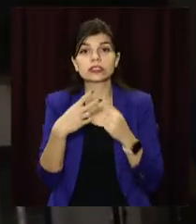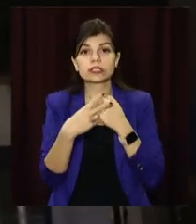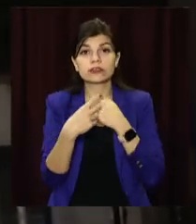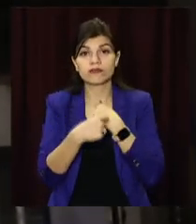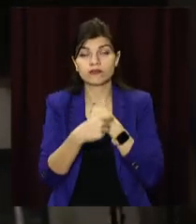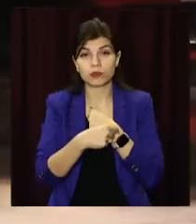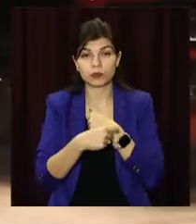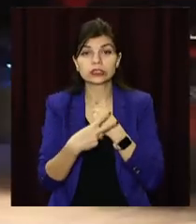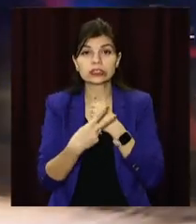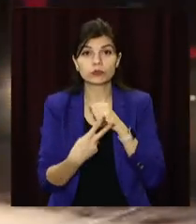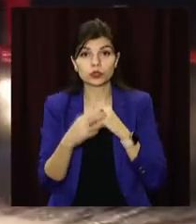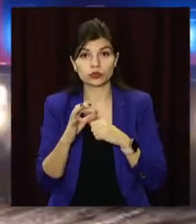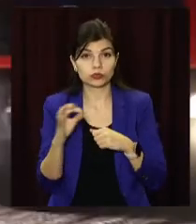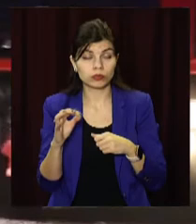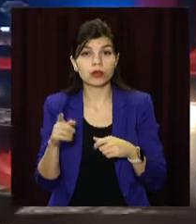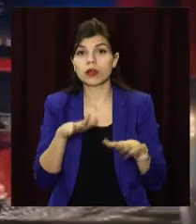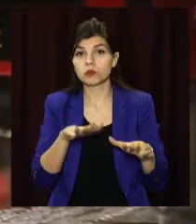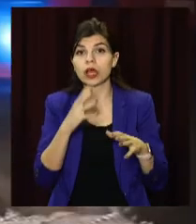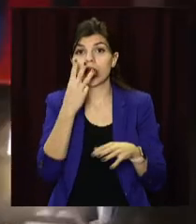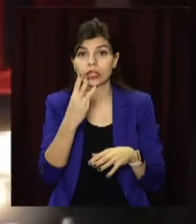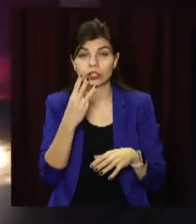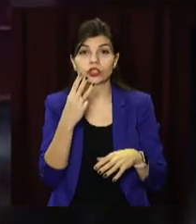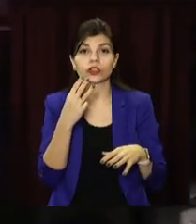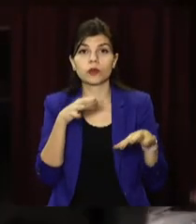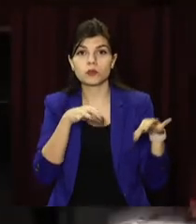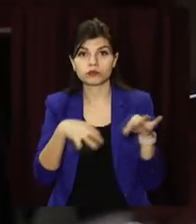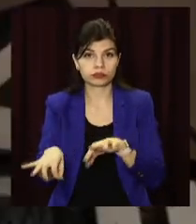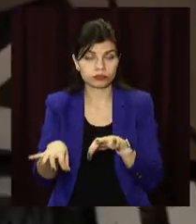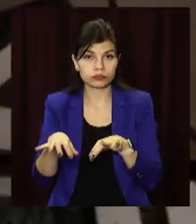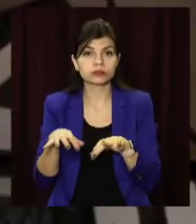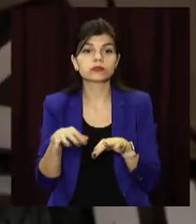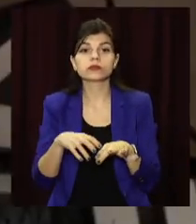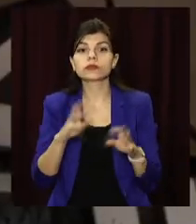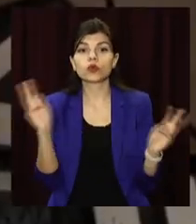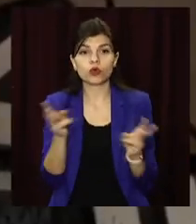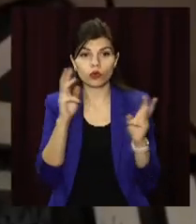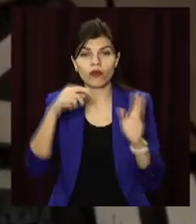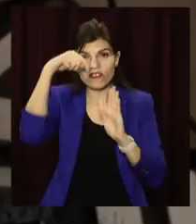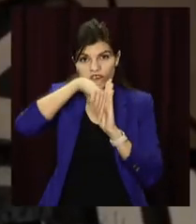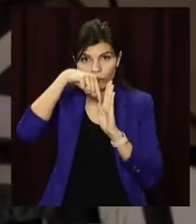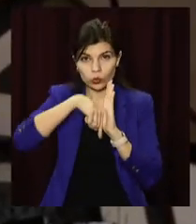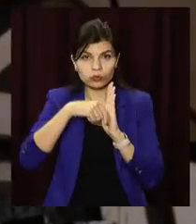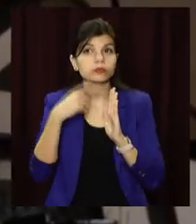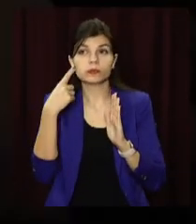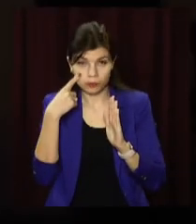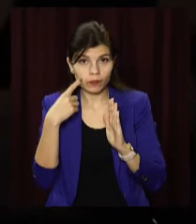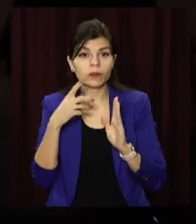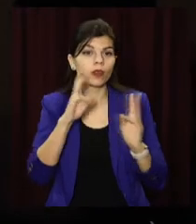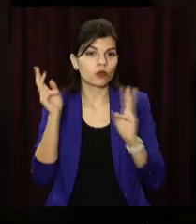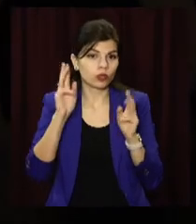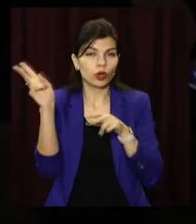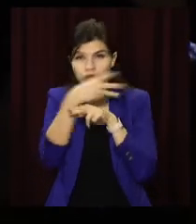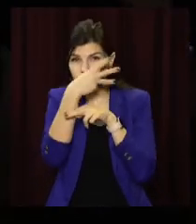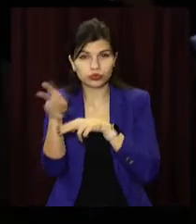надійшов на початку 17-ї години. На місце прибули одразу 3 чергові відділення. Рятувальники встановили, горить всередині приміщення.